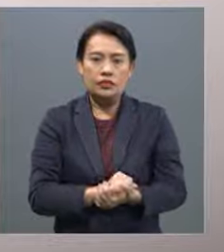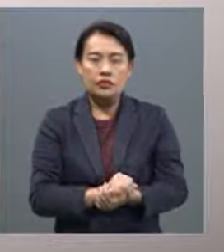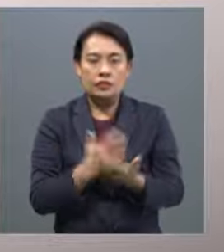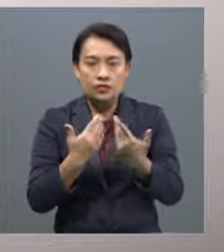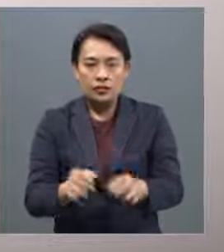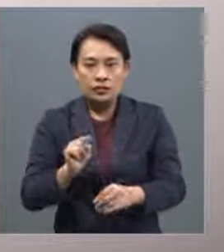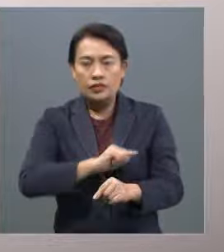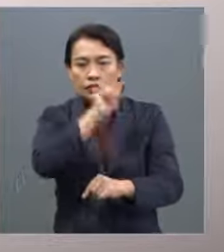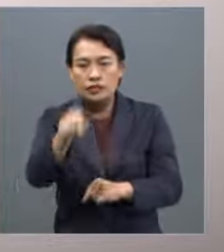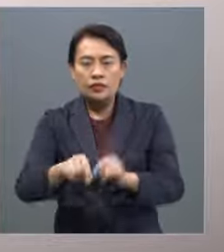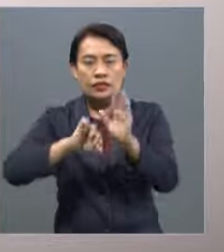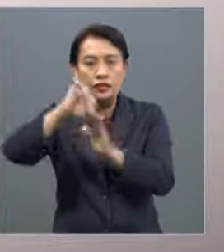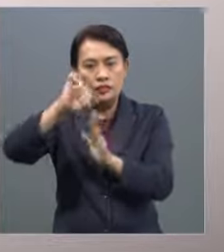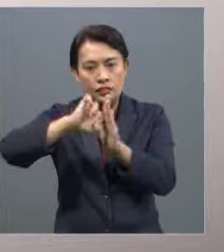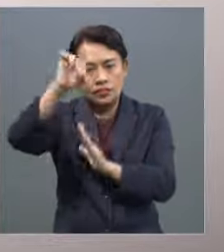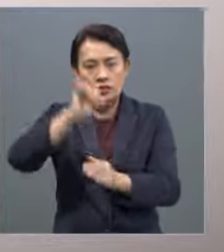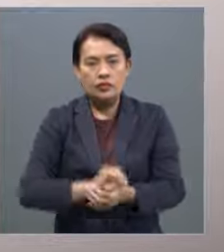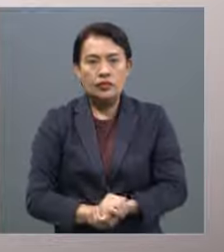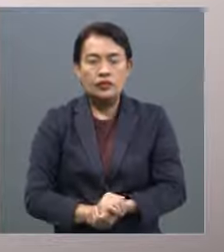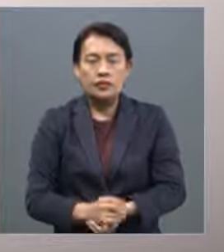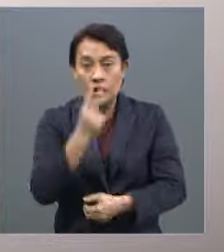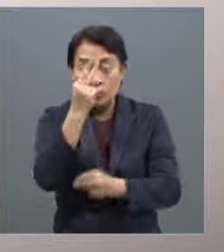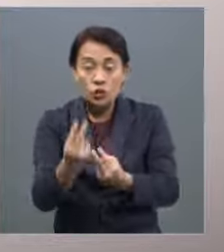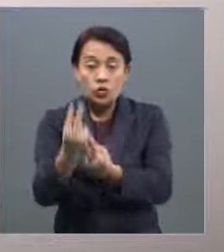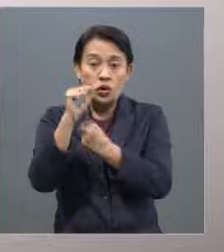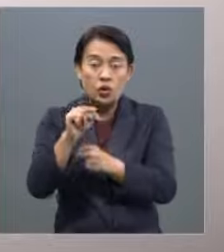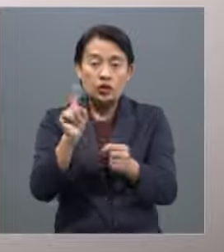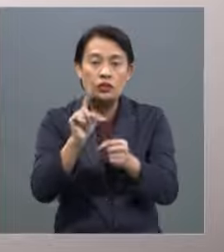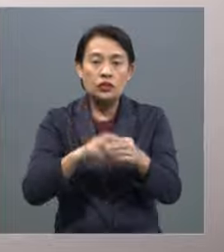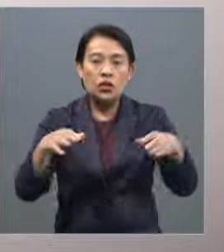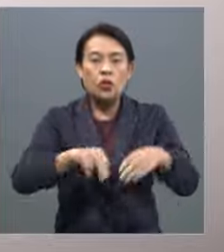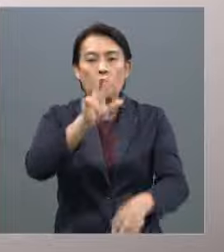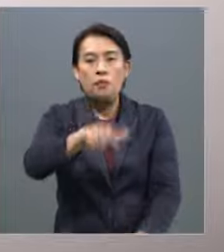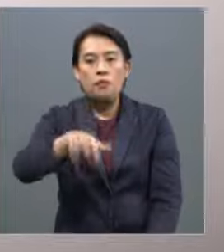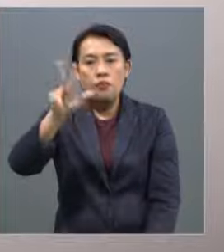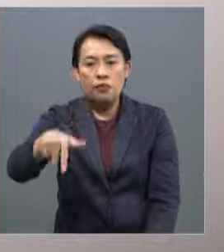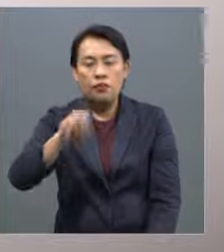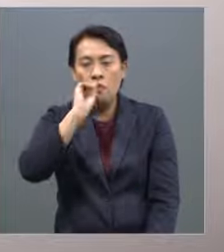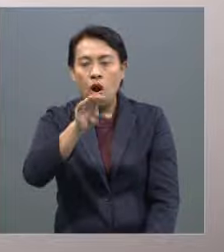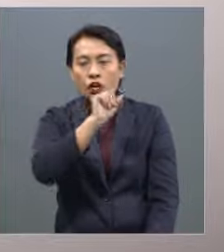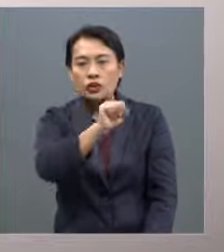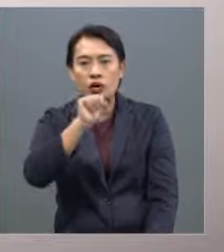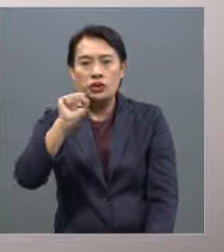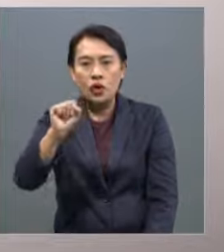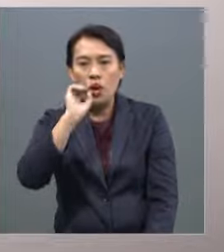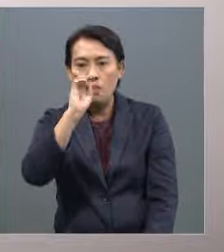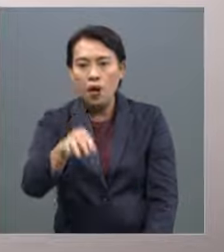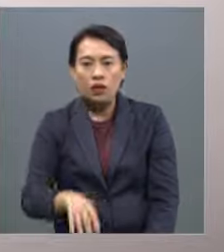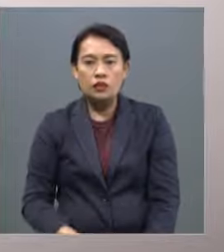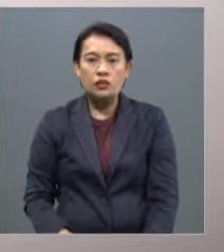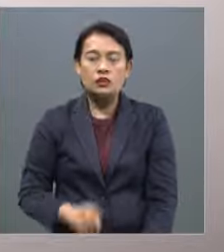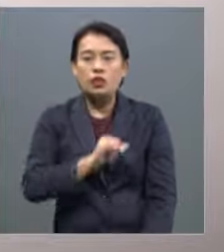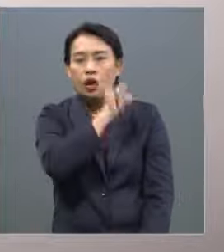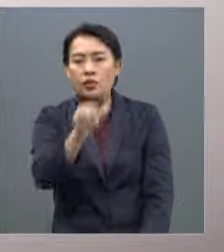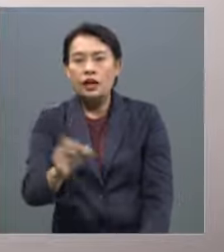นั้นก็ไปที่เชียงใหม่นะคะถ้าย้อนไปก่อนหน้านี้เนี่ยทางพรรคเพื่อไทยเองเค้าก็มีการกำชับส.สไปเลยนะว่าไม่อยากจะให้เดินทาง